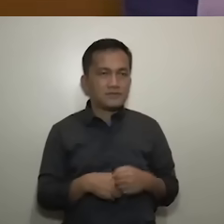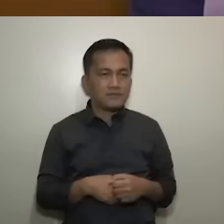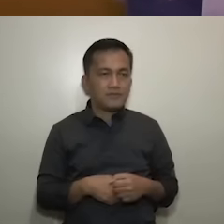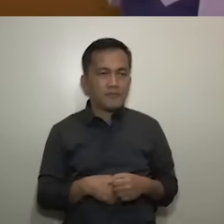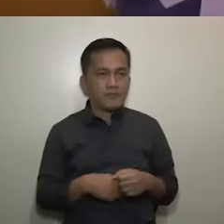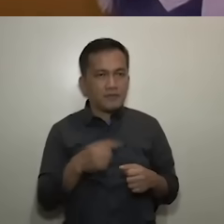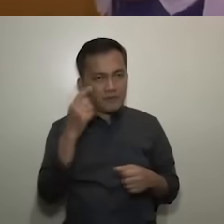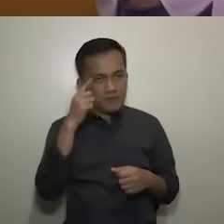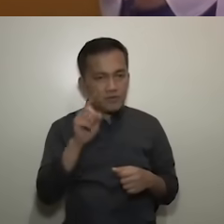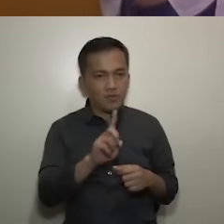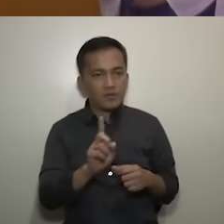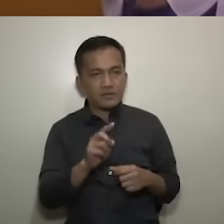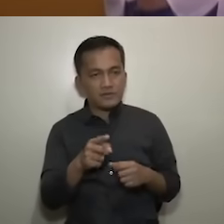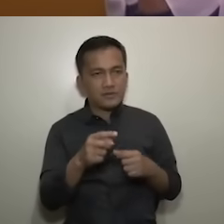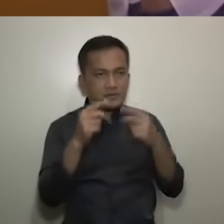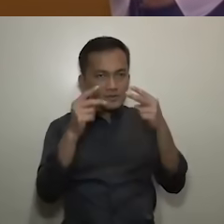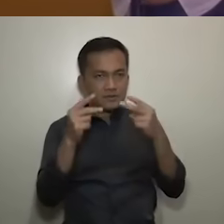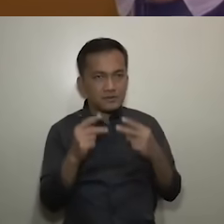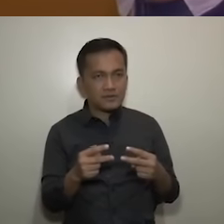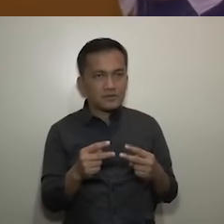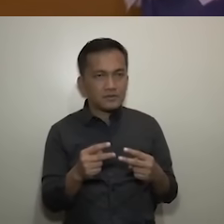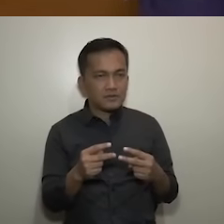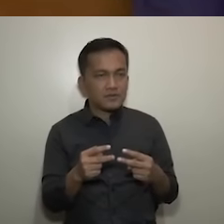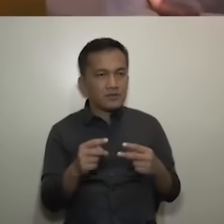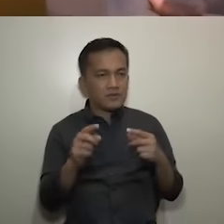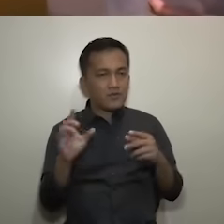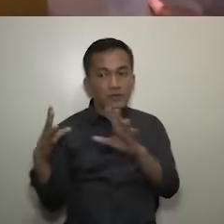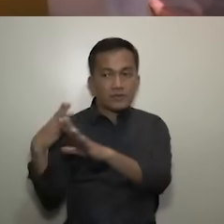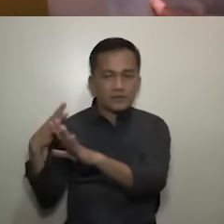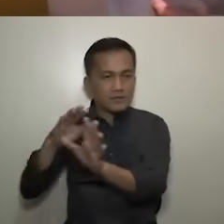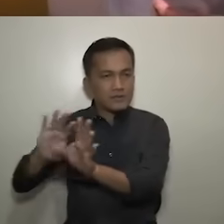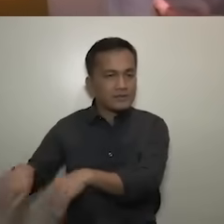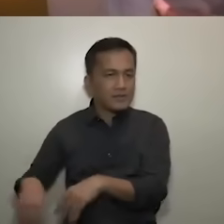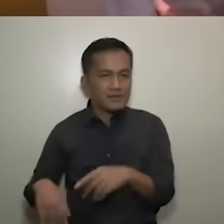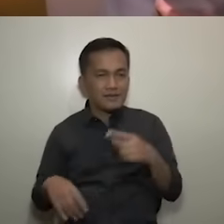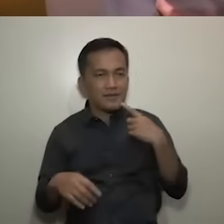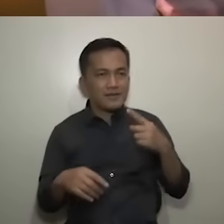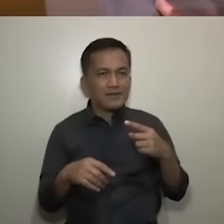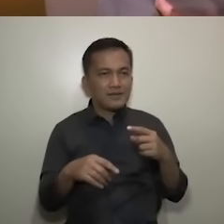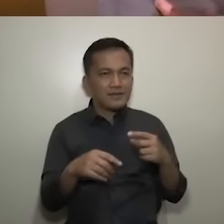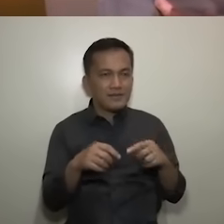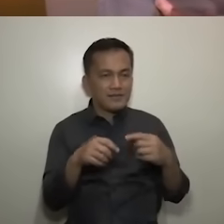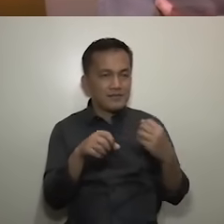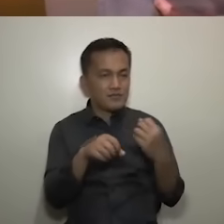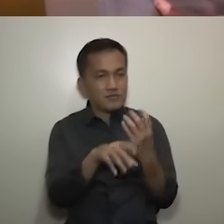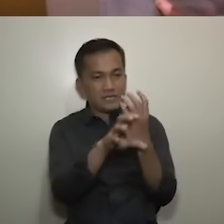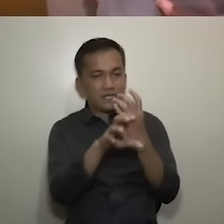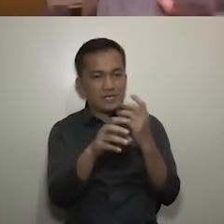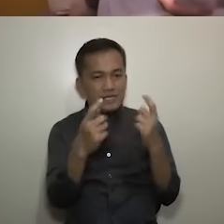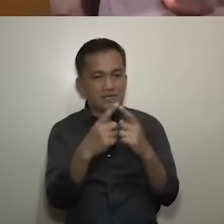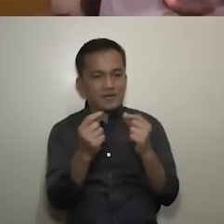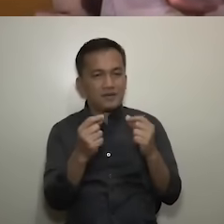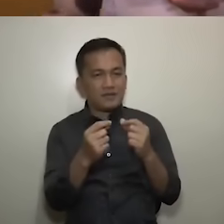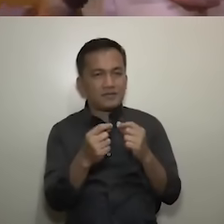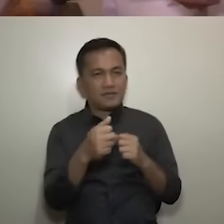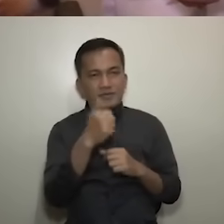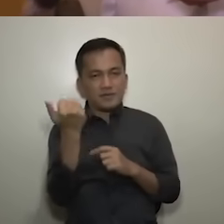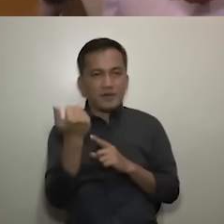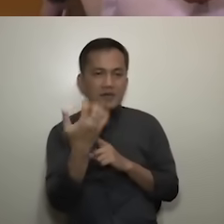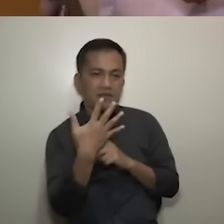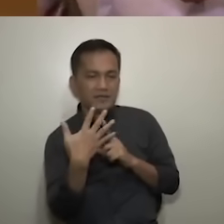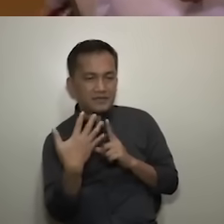Para saan itong site nito? Basahin niyo po itong usapan namin. Wait lang. Magchat po kayo sa mga hapon na yung iba nang liligaw sa